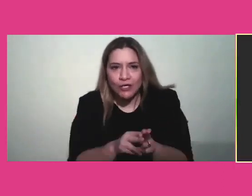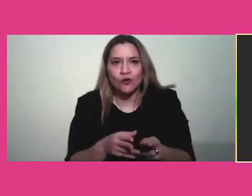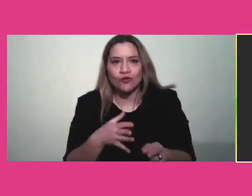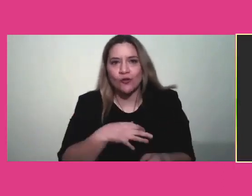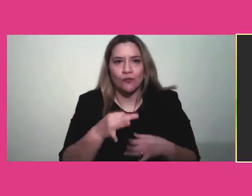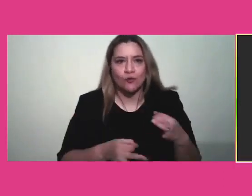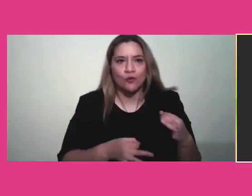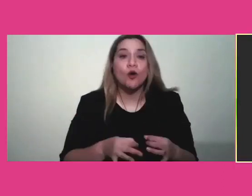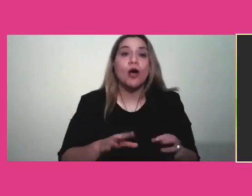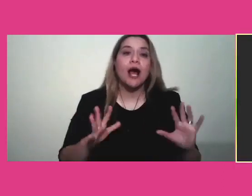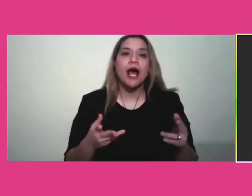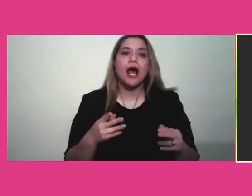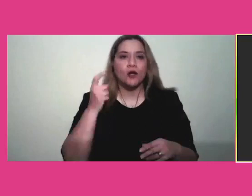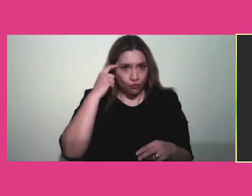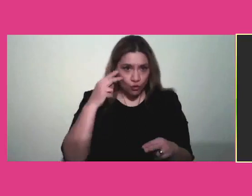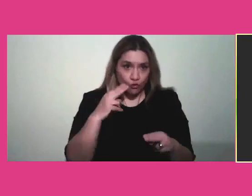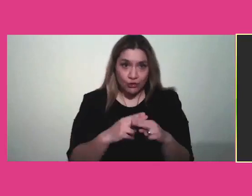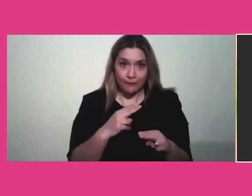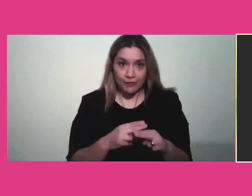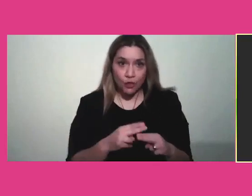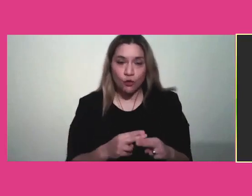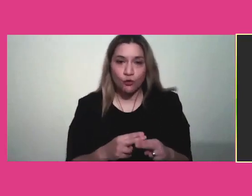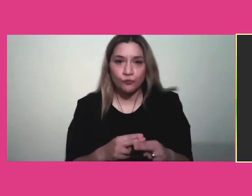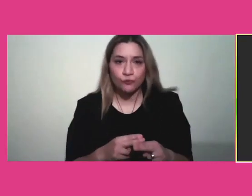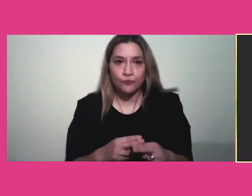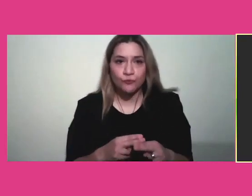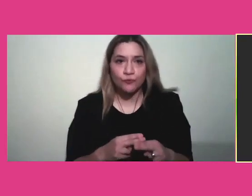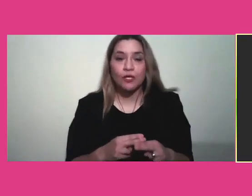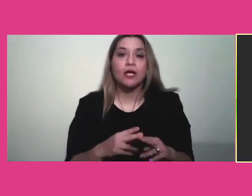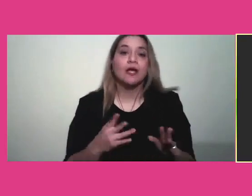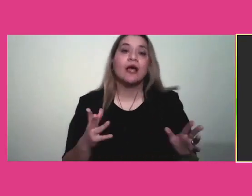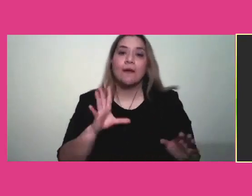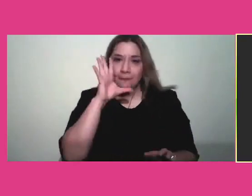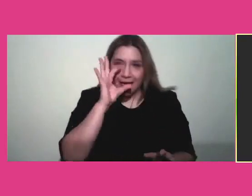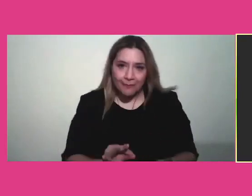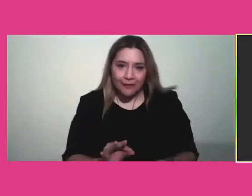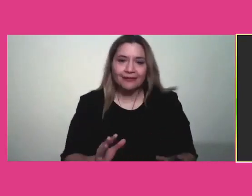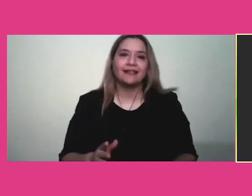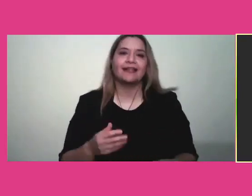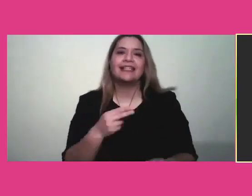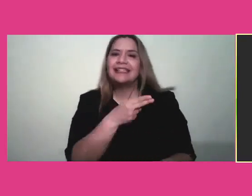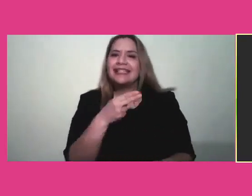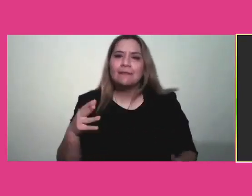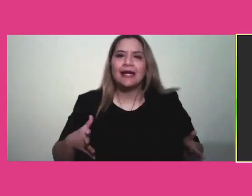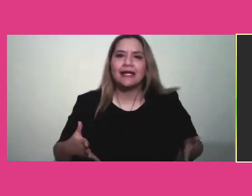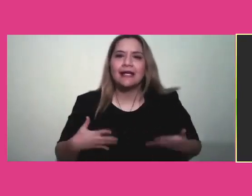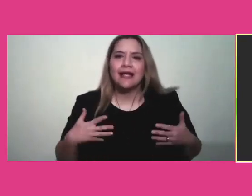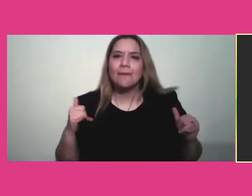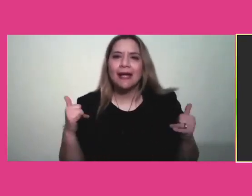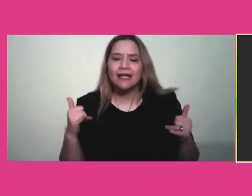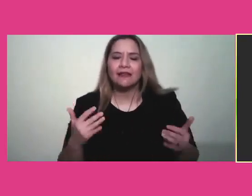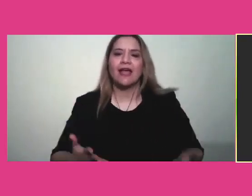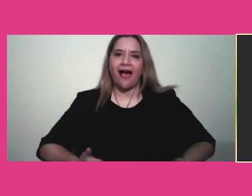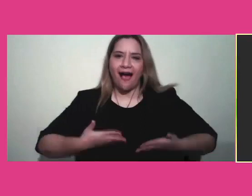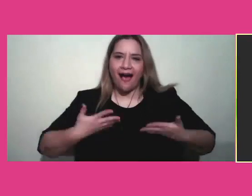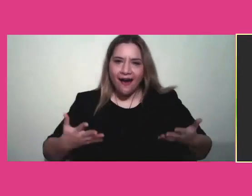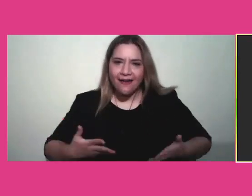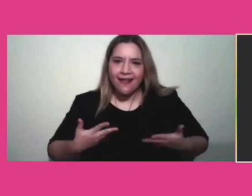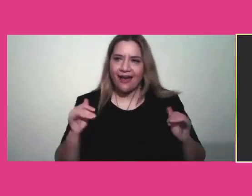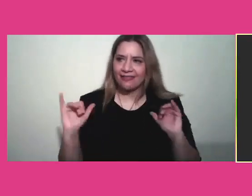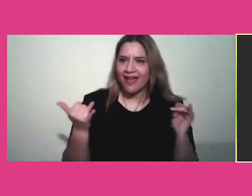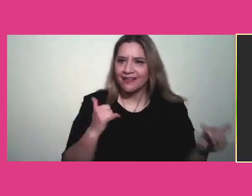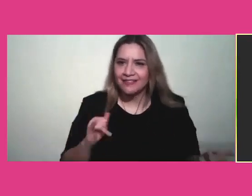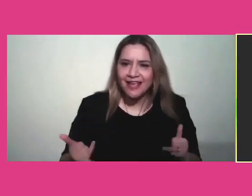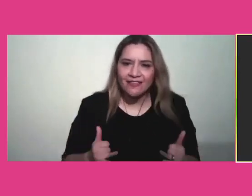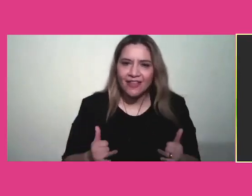νομίζω ότι το σημαντικότερο όλων είναι ότι το παιχνίδι είναι χαρά, είναι διασκέδαση, μπορεί να προσφέρει πάρα πολλά πράγματα.